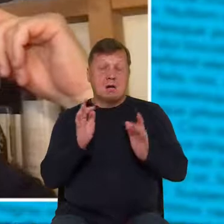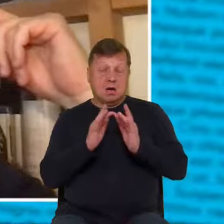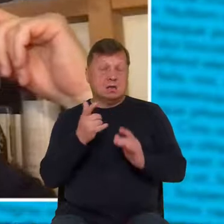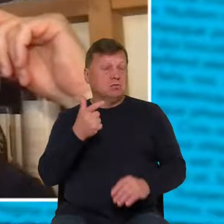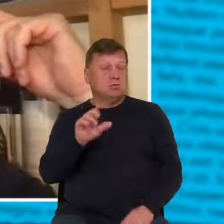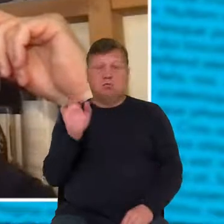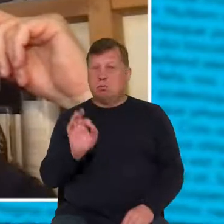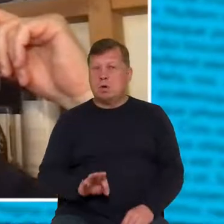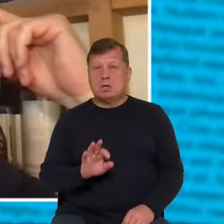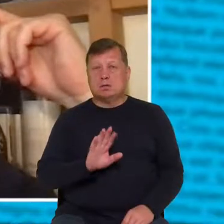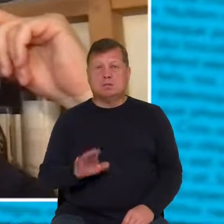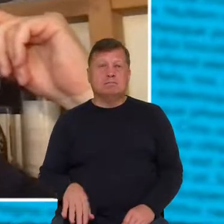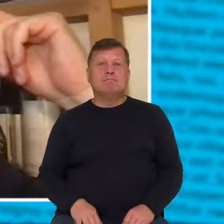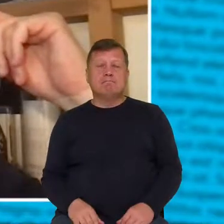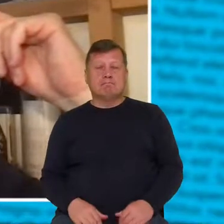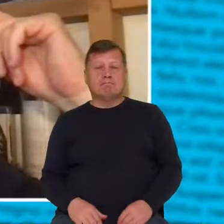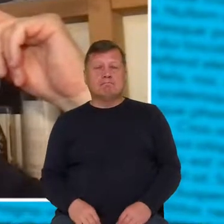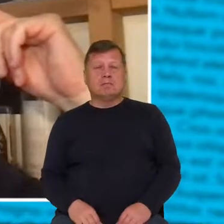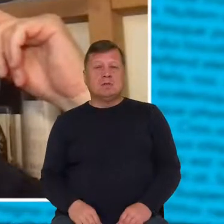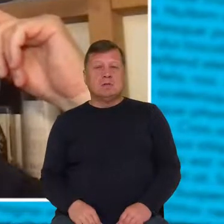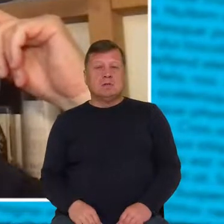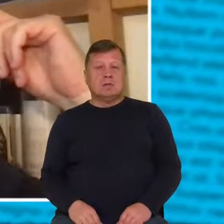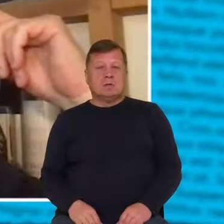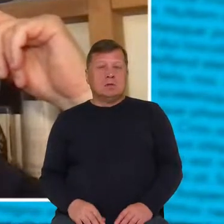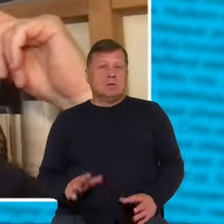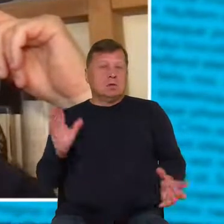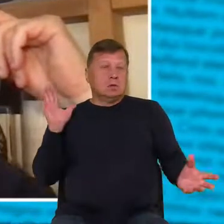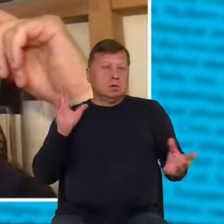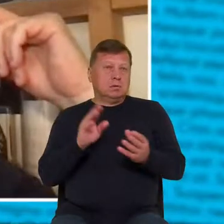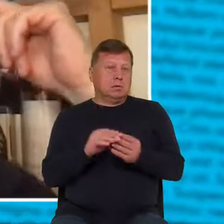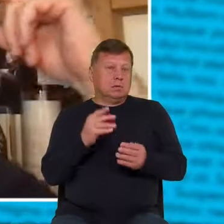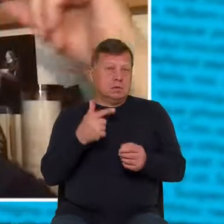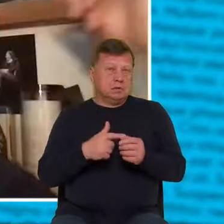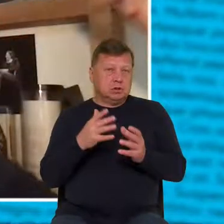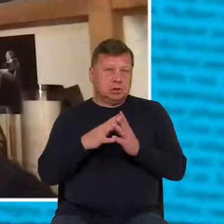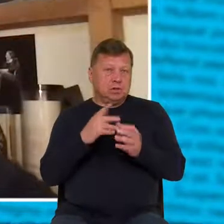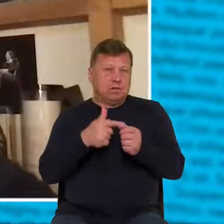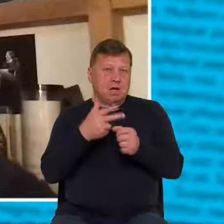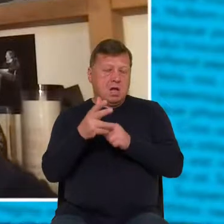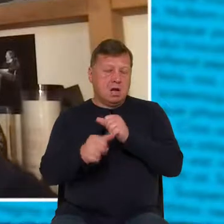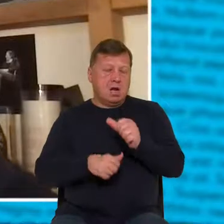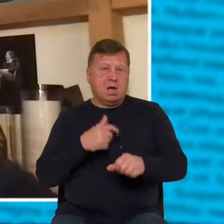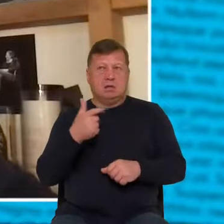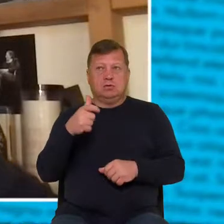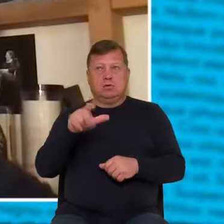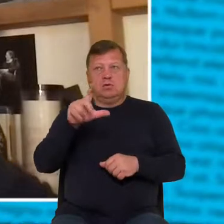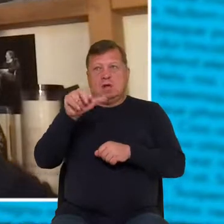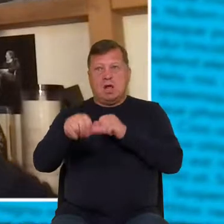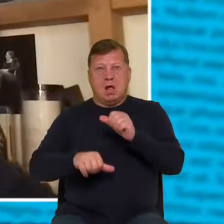rację. Już od dziesięcioleci, stuleci